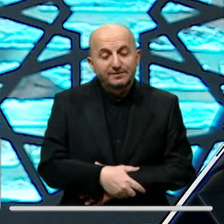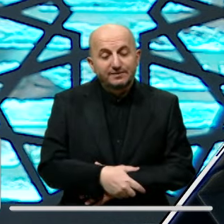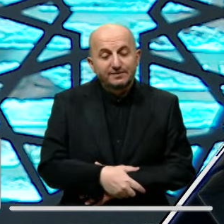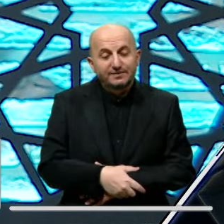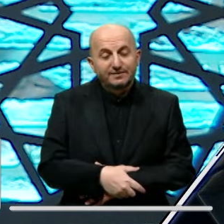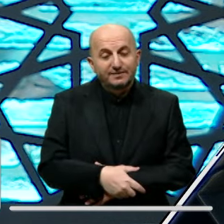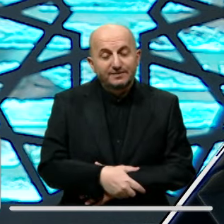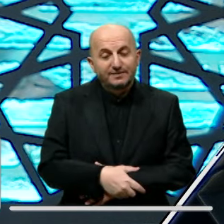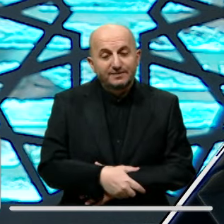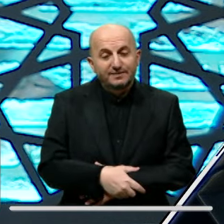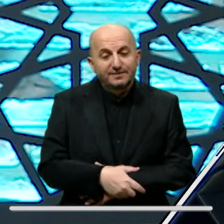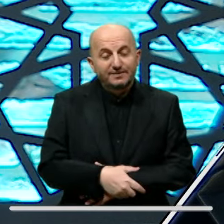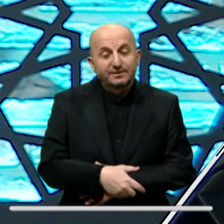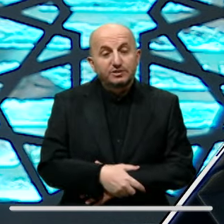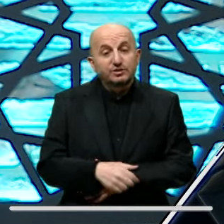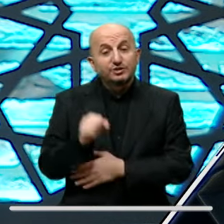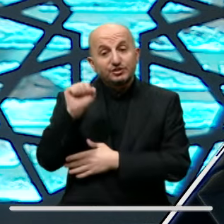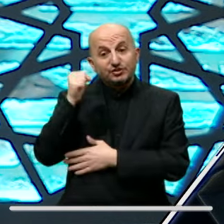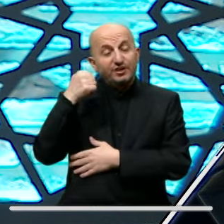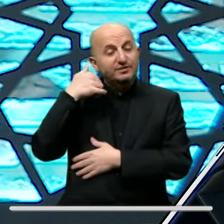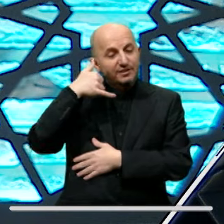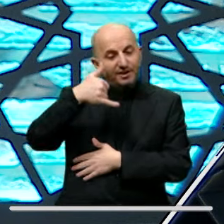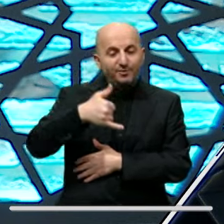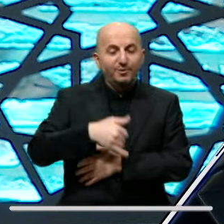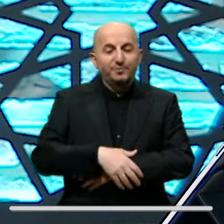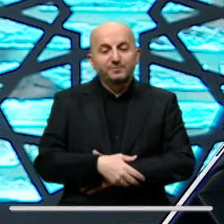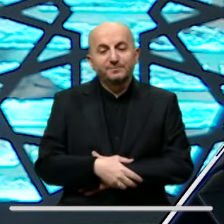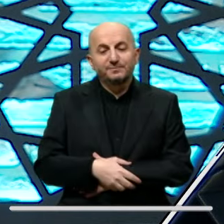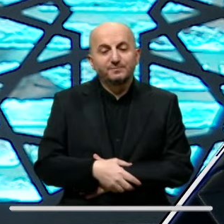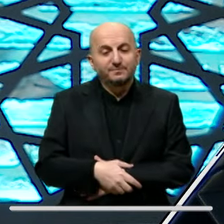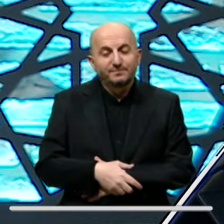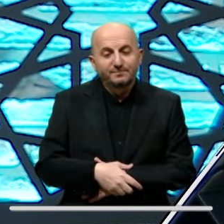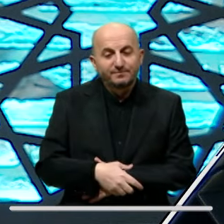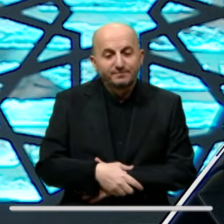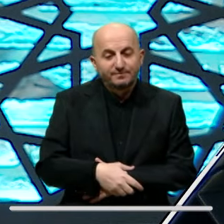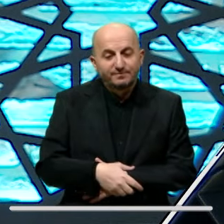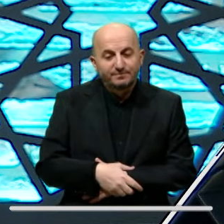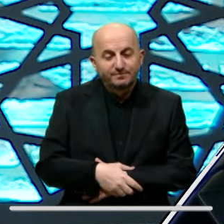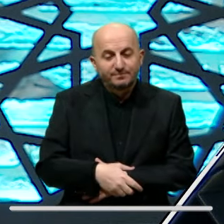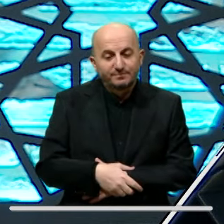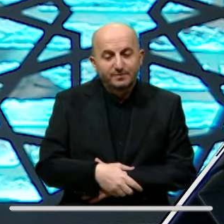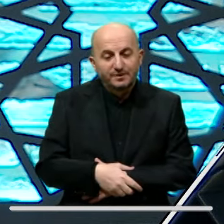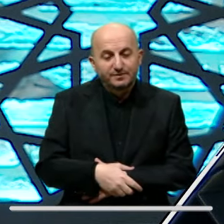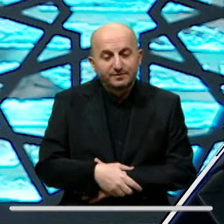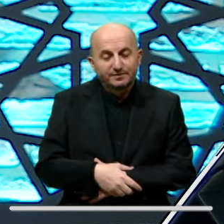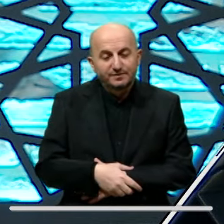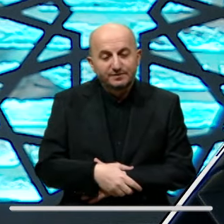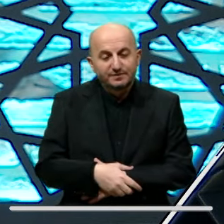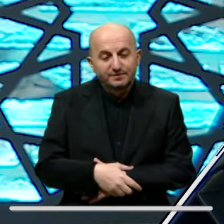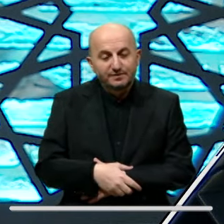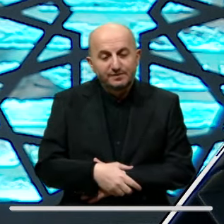Sivas'tan arıyorum. Sivas'tan arıyorsunuz. Buyurun Aydın Bey. Hocam,